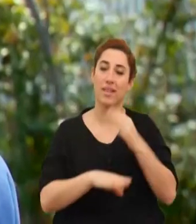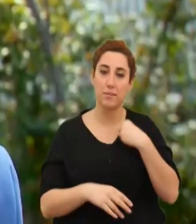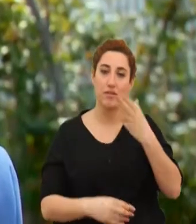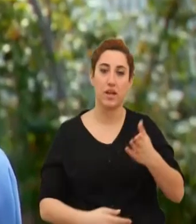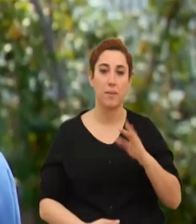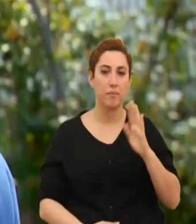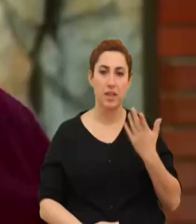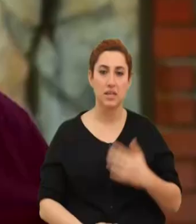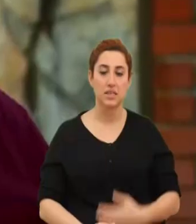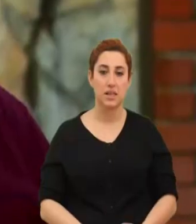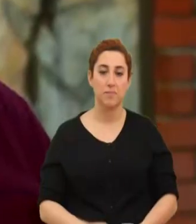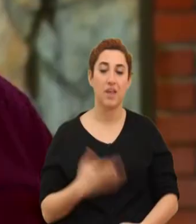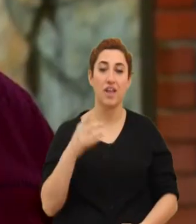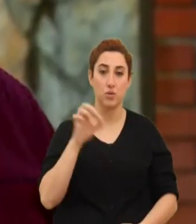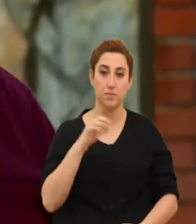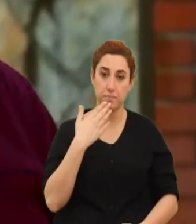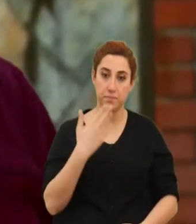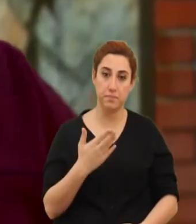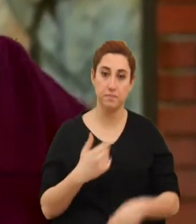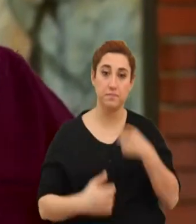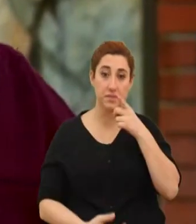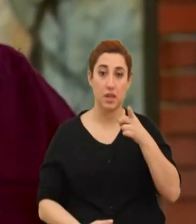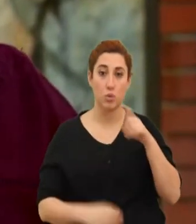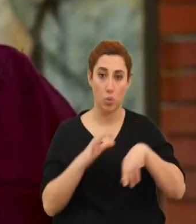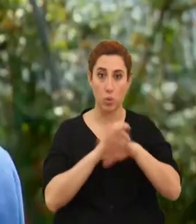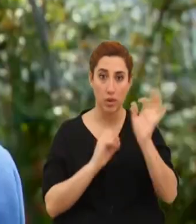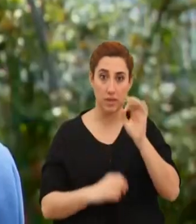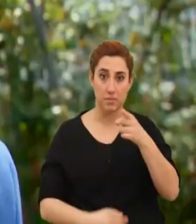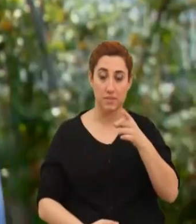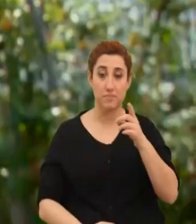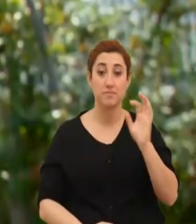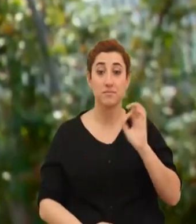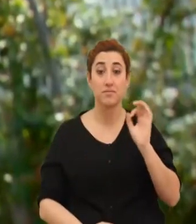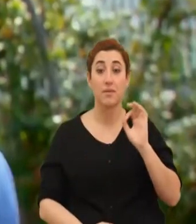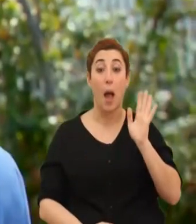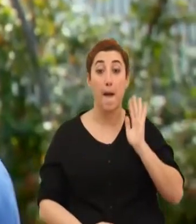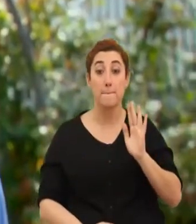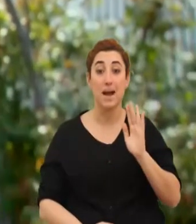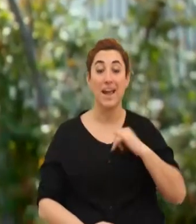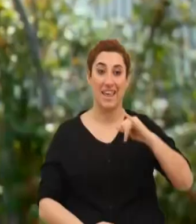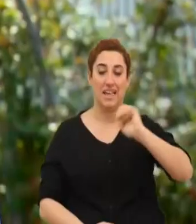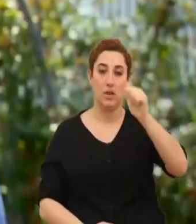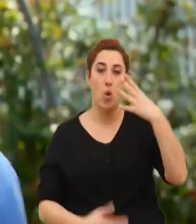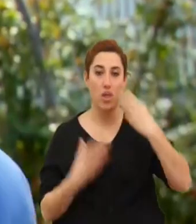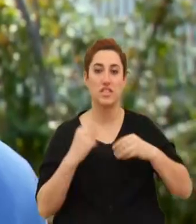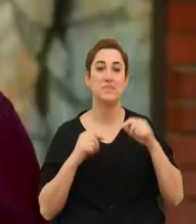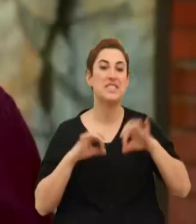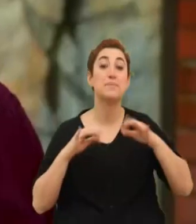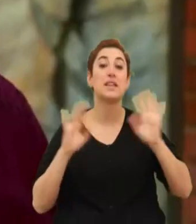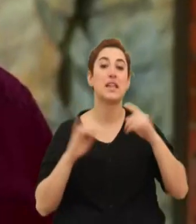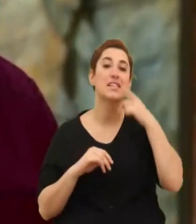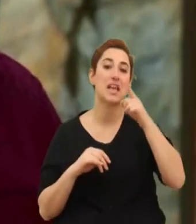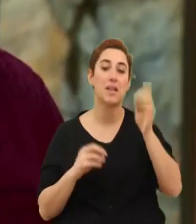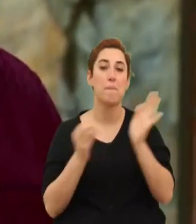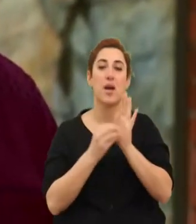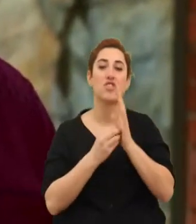yapabilirim. Nasıl? Ya da şöyle, sen doktorsun değil mi? Ama yakında olacağım, hele değil.